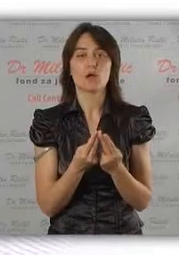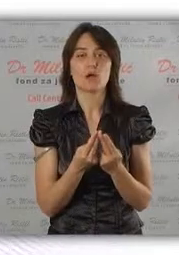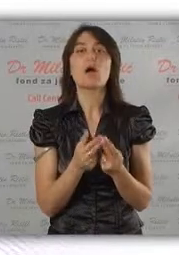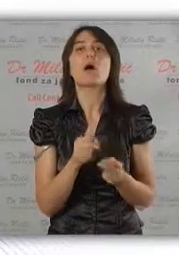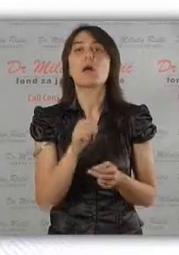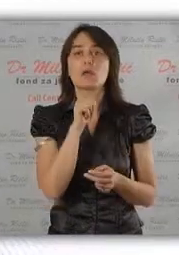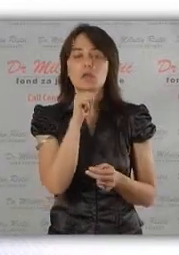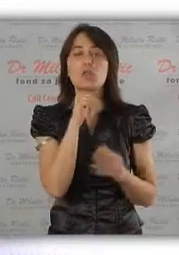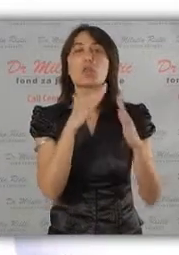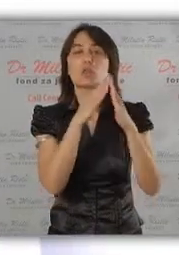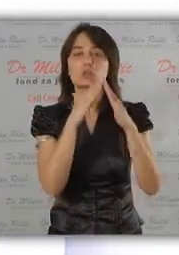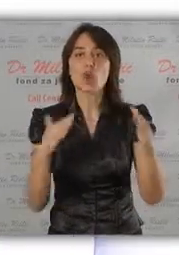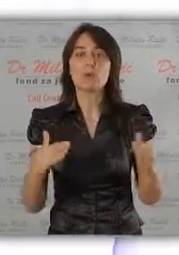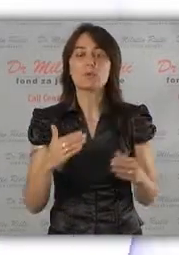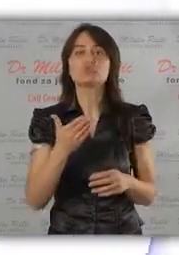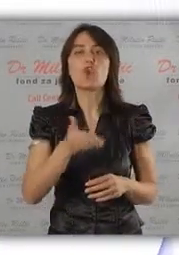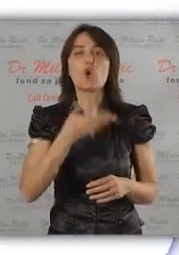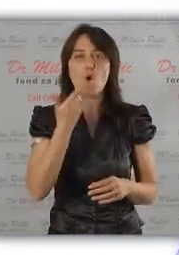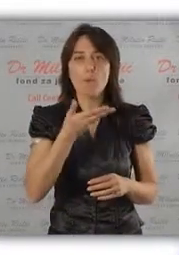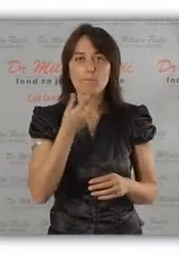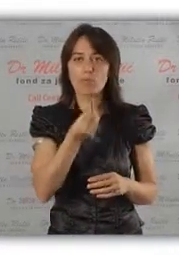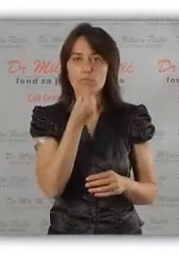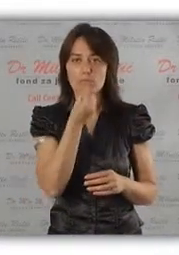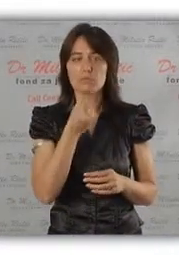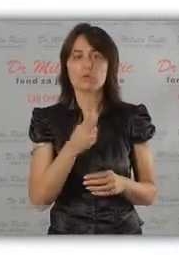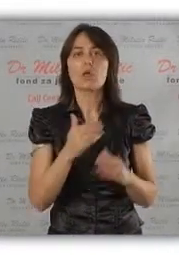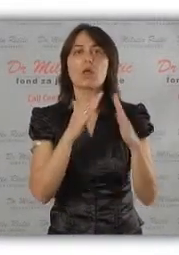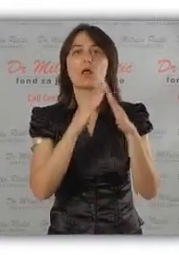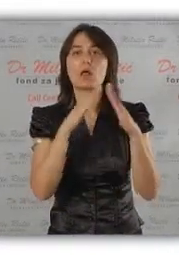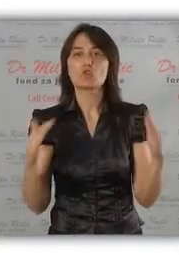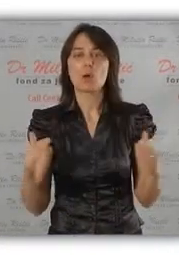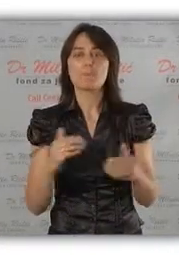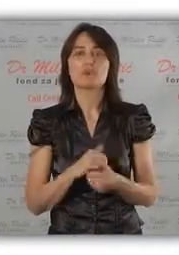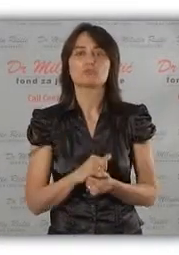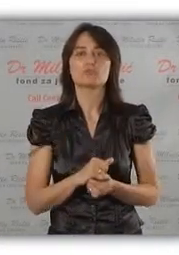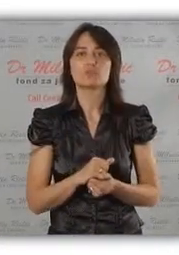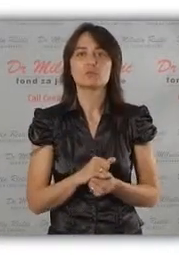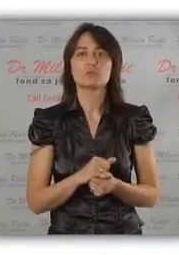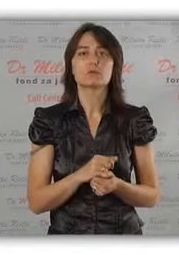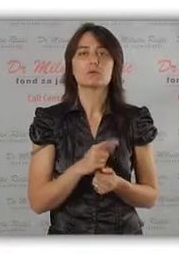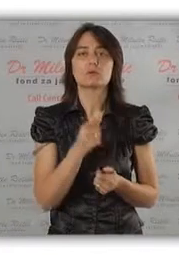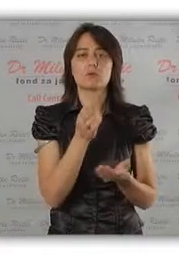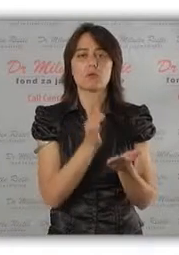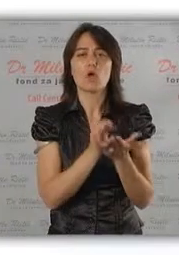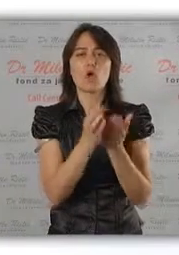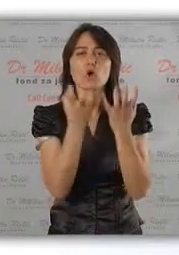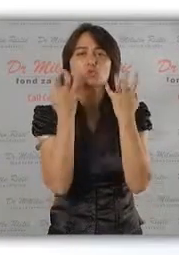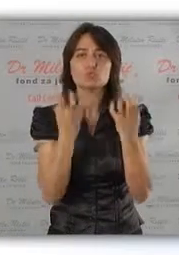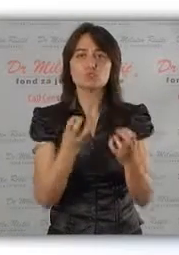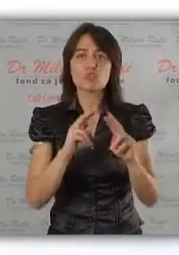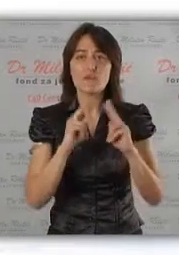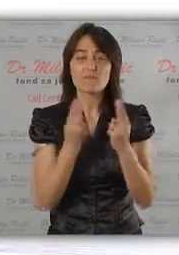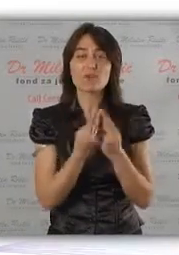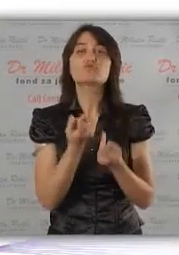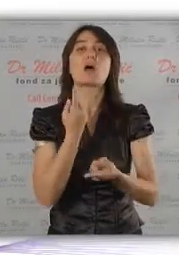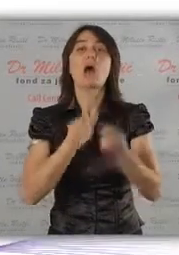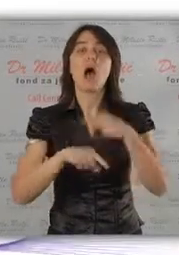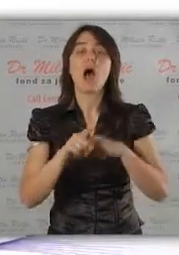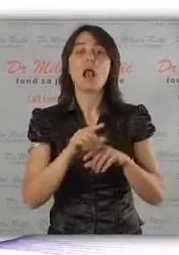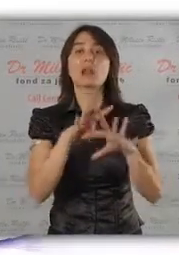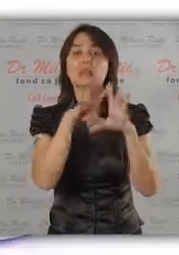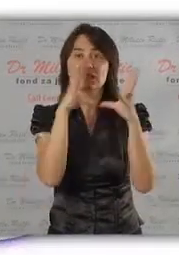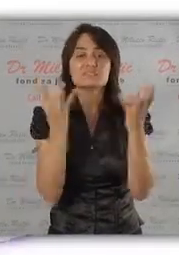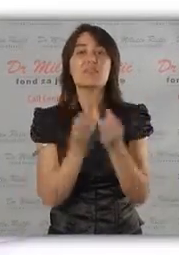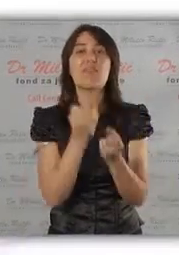vrste voća, pa čak i domaćih kompota, domaćih, ne znam, kandirano